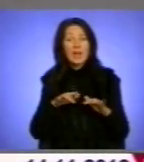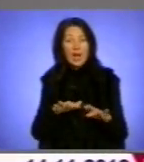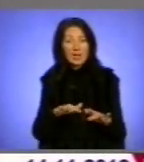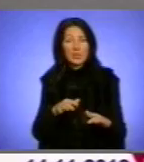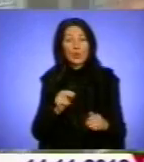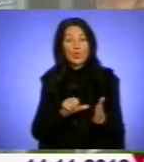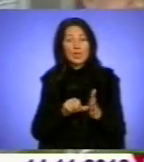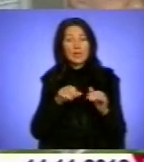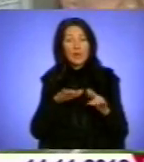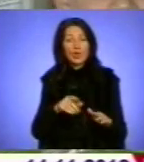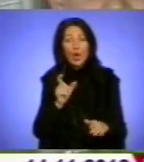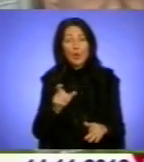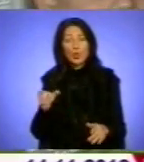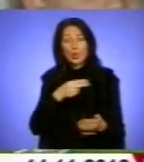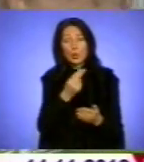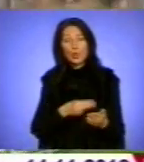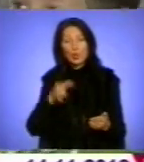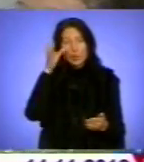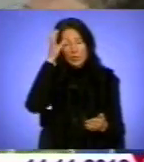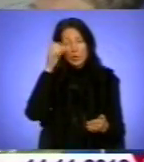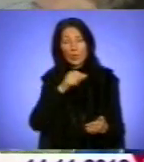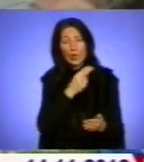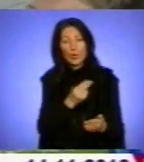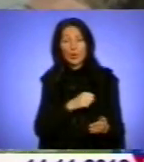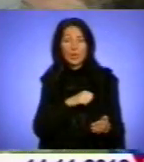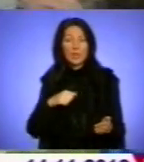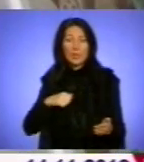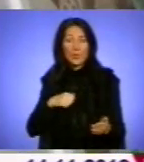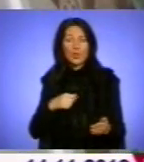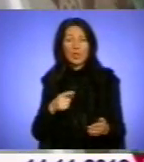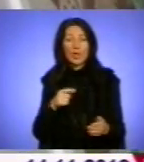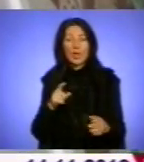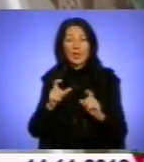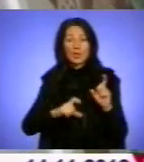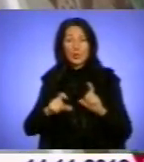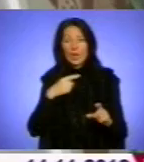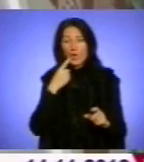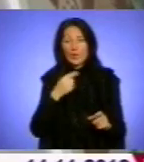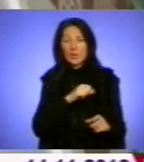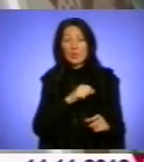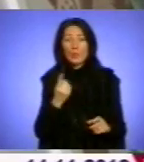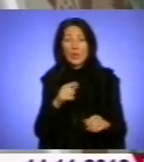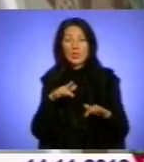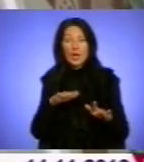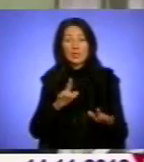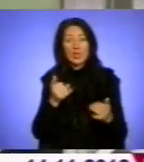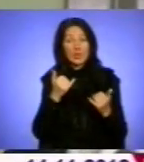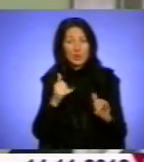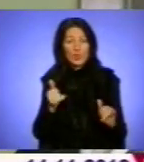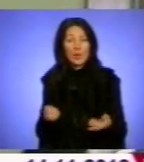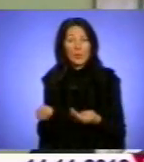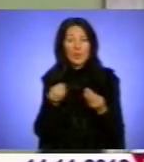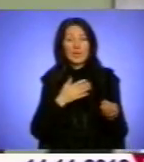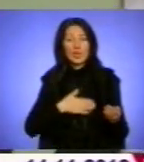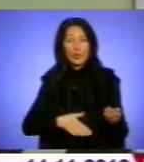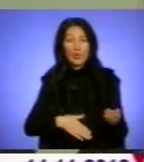і художники-самоучки. Студенти зізнаються, перша акція їх вразила і принесла масу задоволення. У лікарні їх приймали дуже